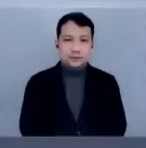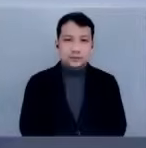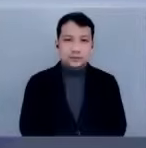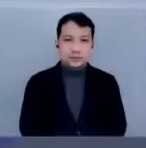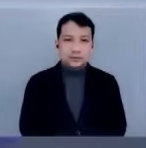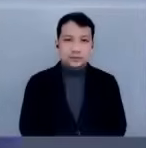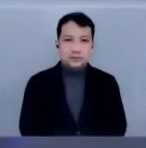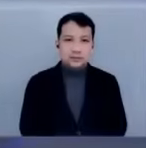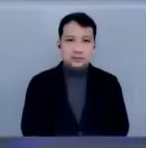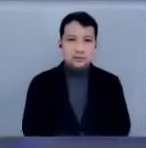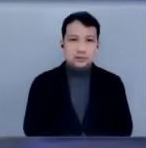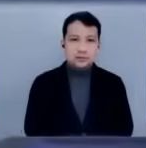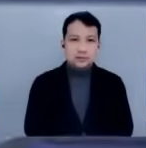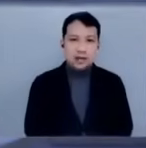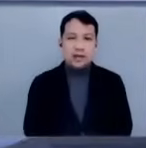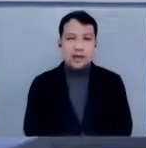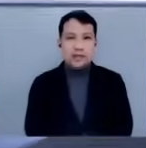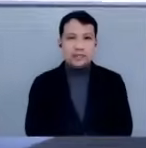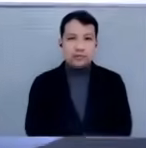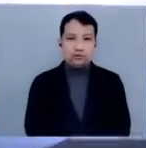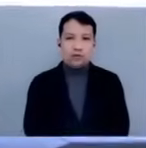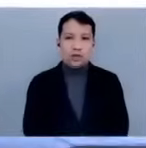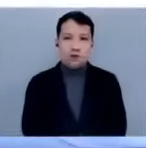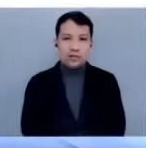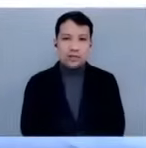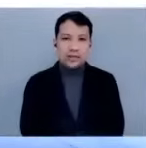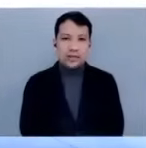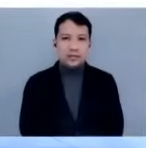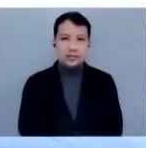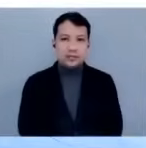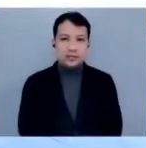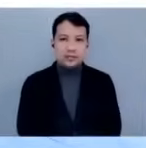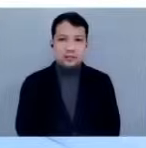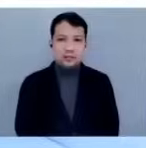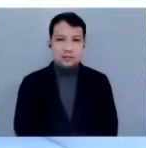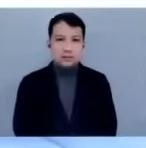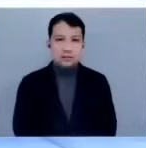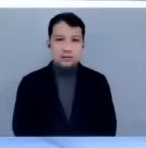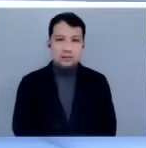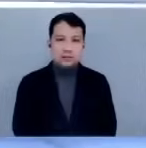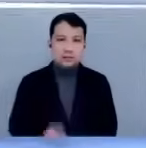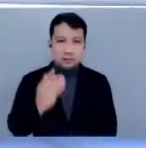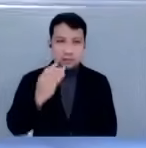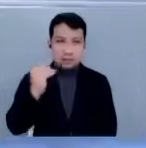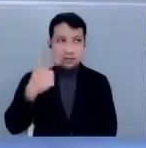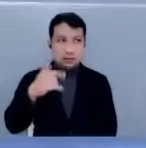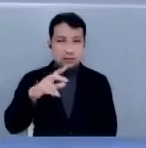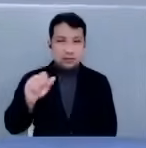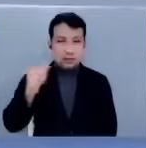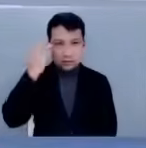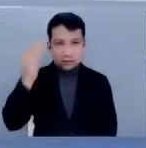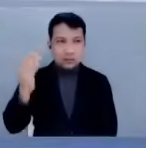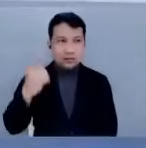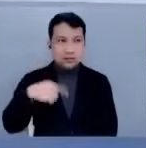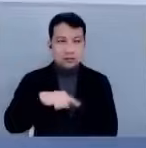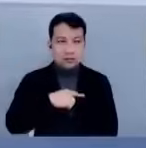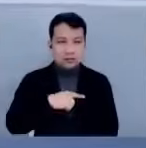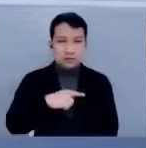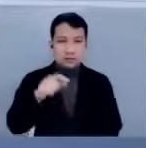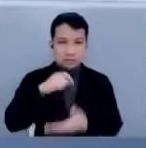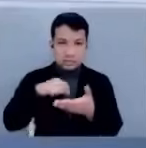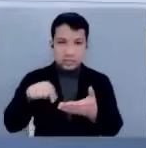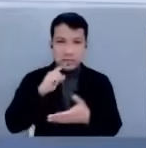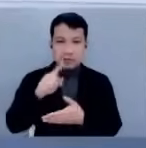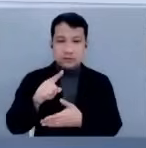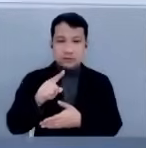All set na sa kanilang Japanese debut ang New Jeans featuring ang Grammy Award-winning singer-songwriter na si